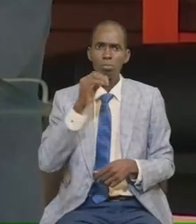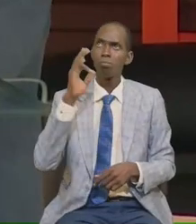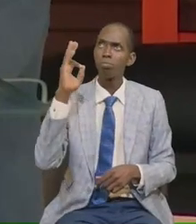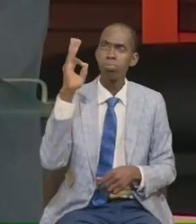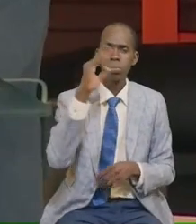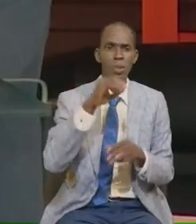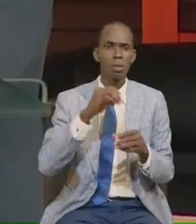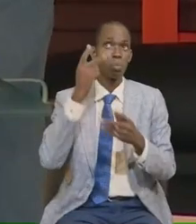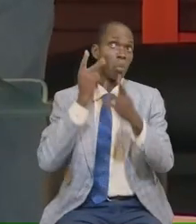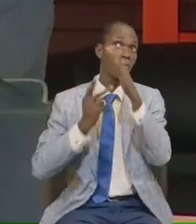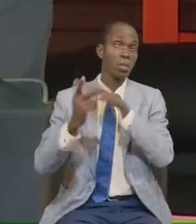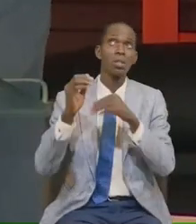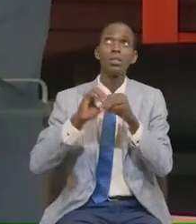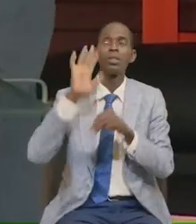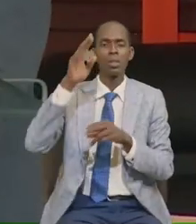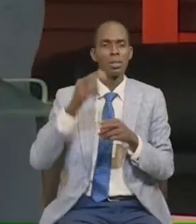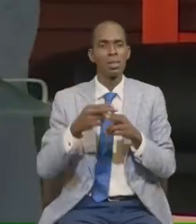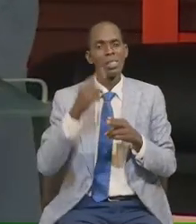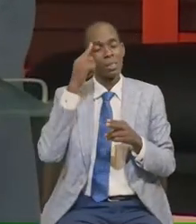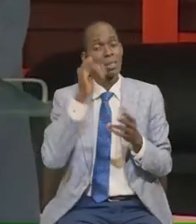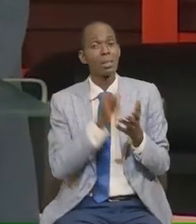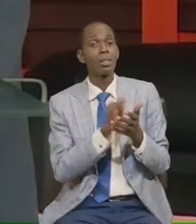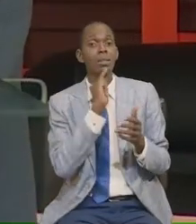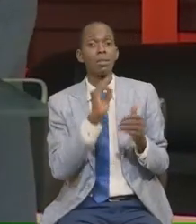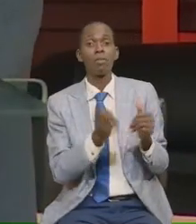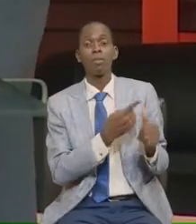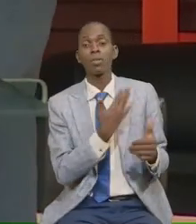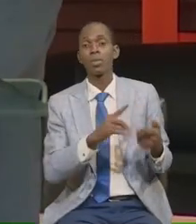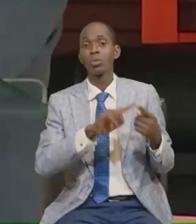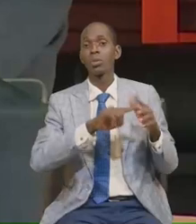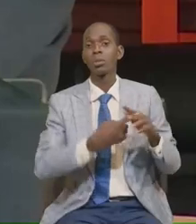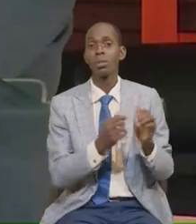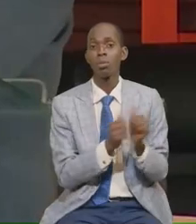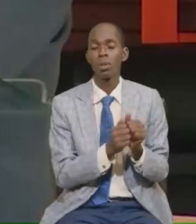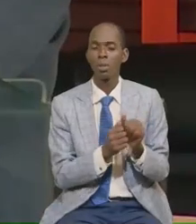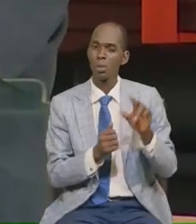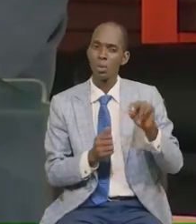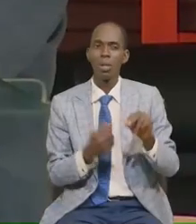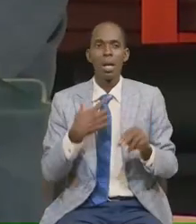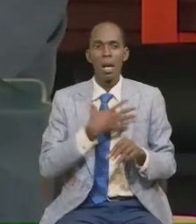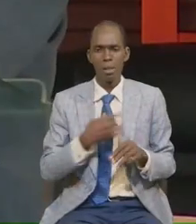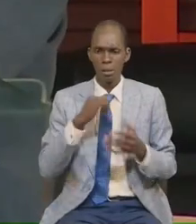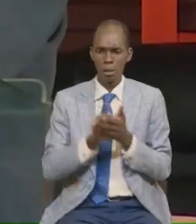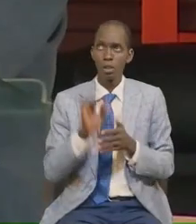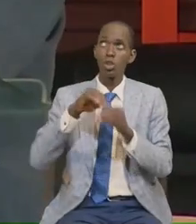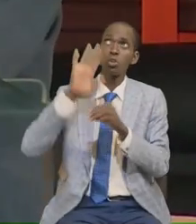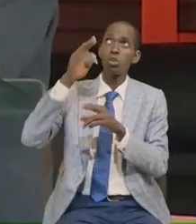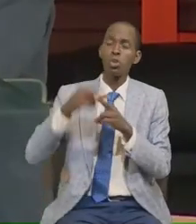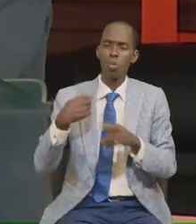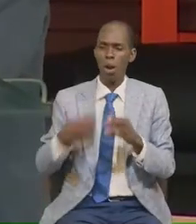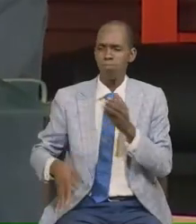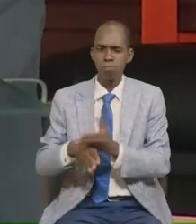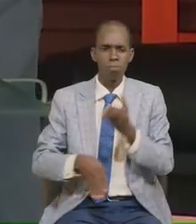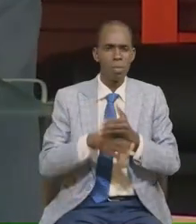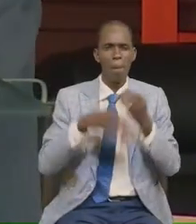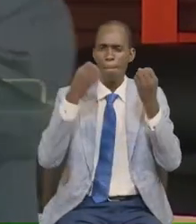c'est le pari faut commencer et en ton nom n'avons pas chasser des démons il pensait qu'il y a rien pour égaler ce